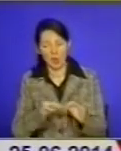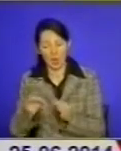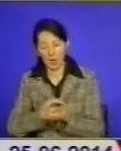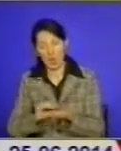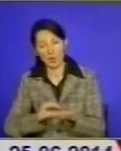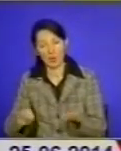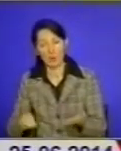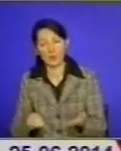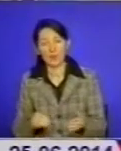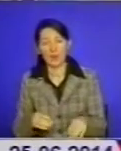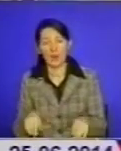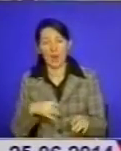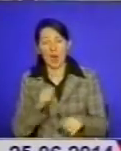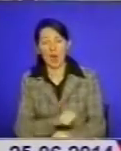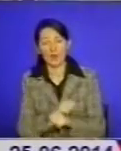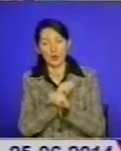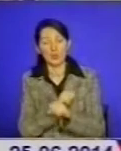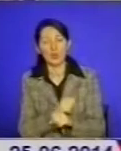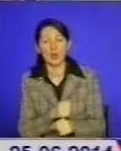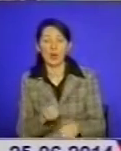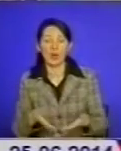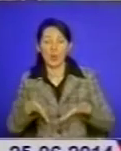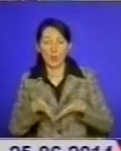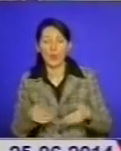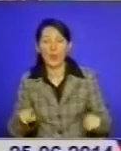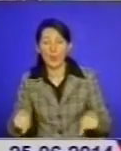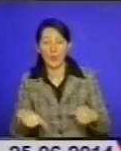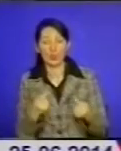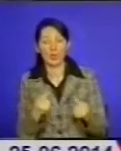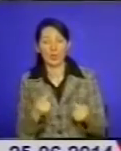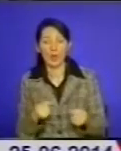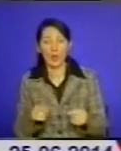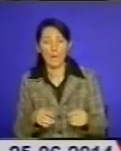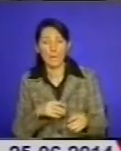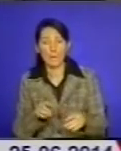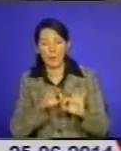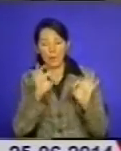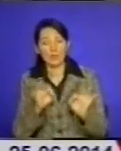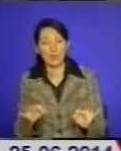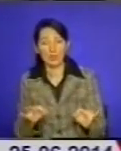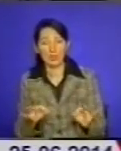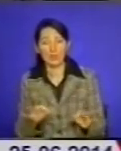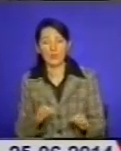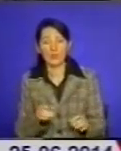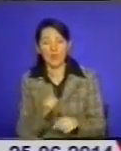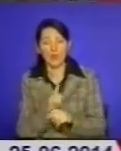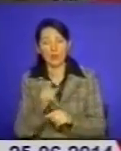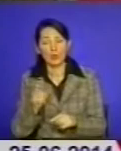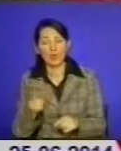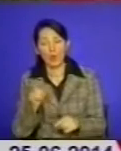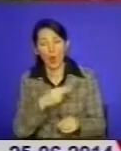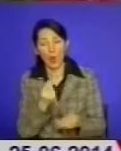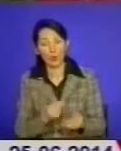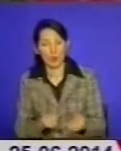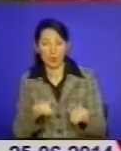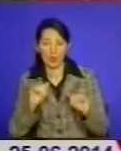тому числі живопису. Тернопільські митці вирішили об'єднати роботи, написані під час Майдану, у єдину експозицію і